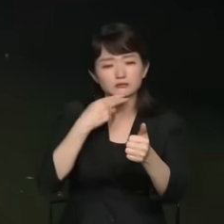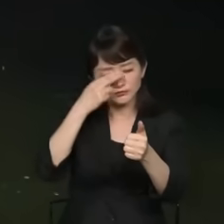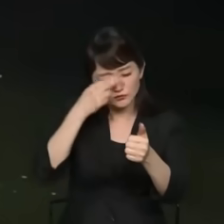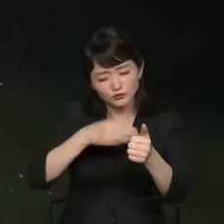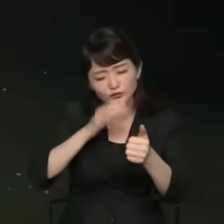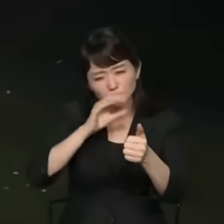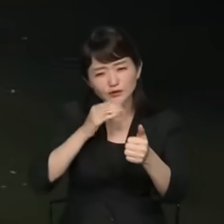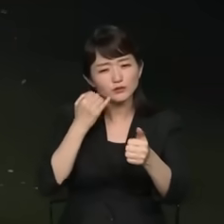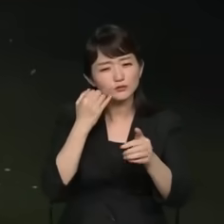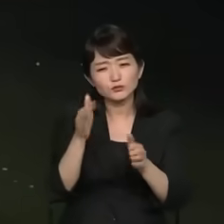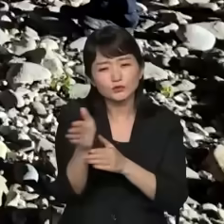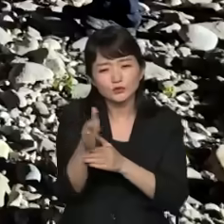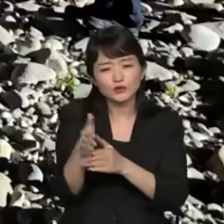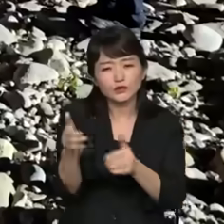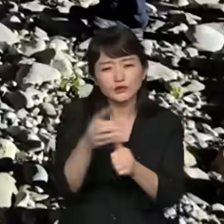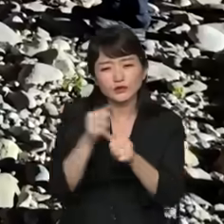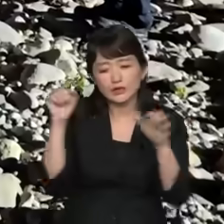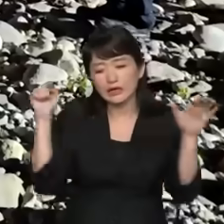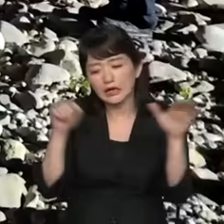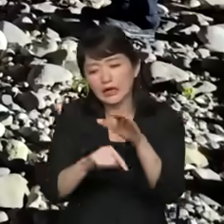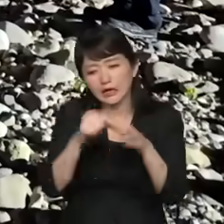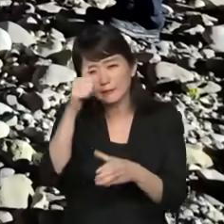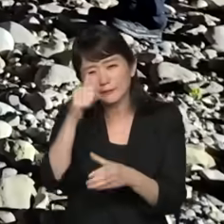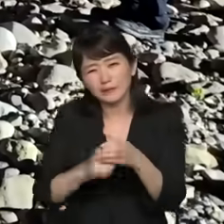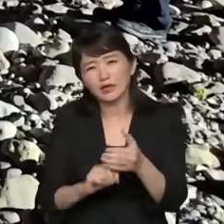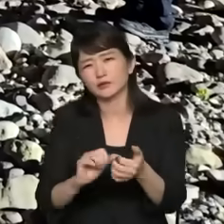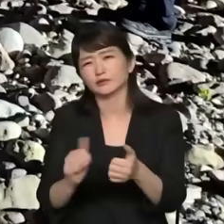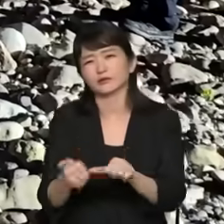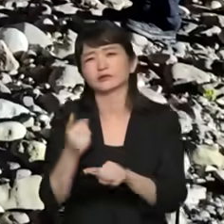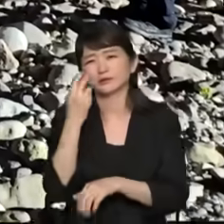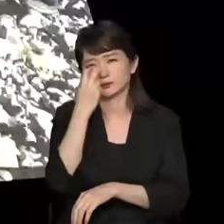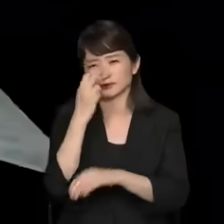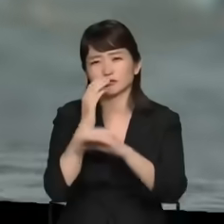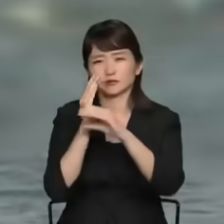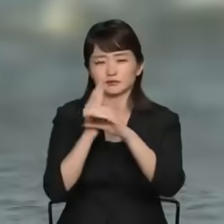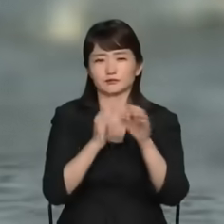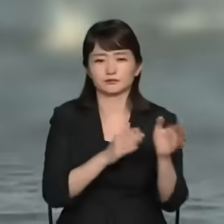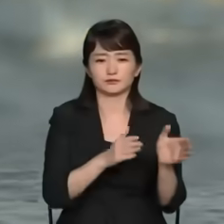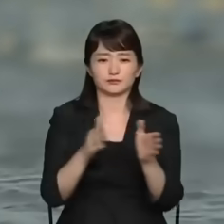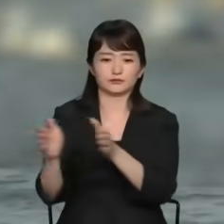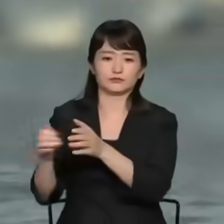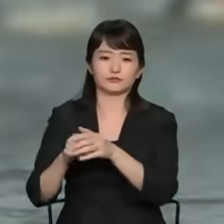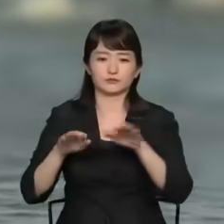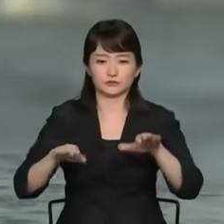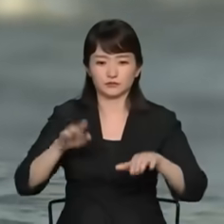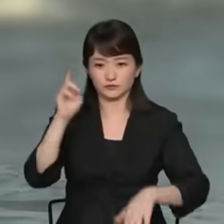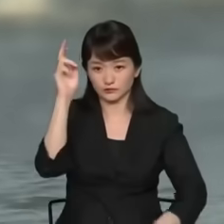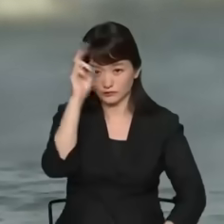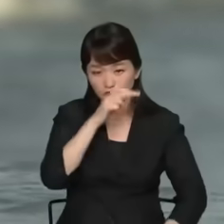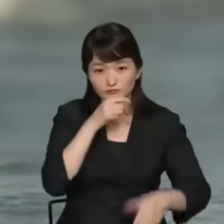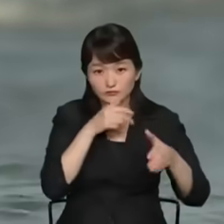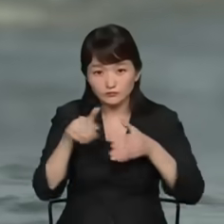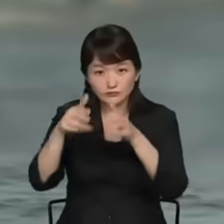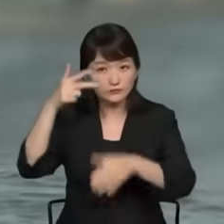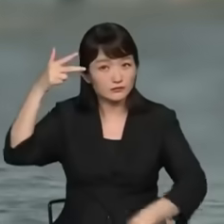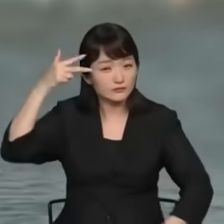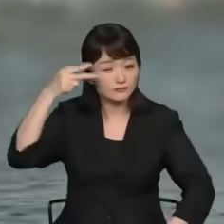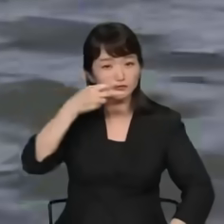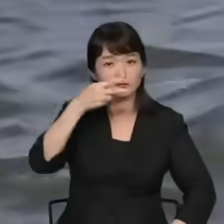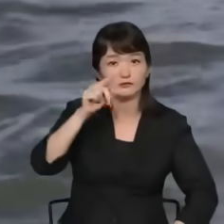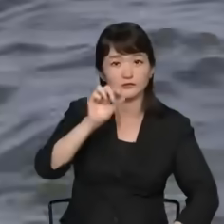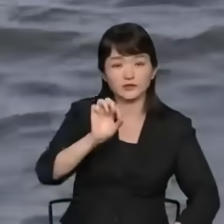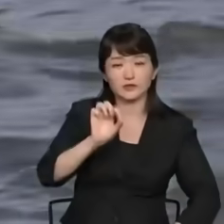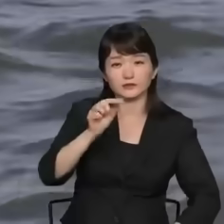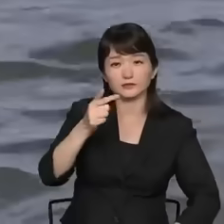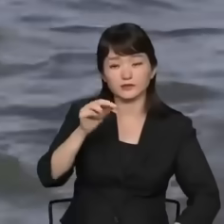상태로 물고기를 잡으러 들어갔다가 사고가 난 것으로 보고 조사하고 있습니다. 오늘 오전 경기 여주 당남리 섬에서 열린